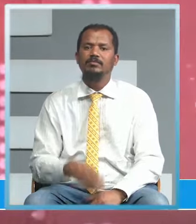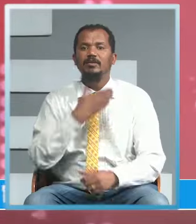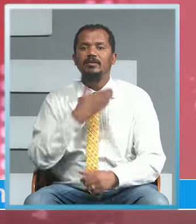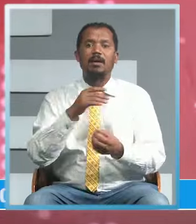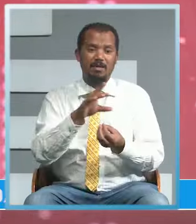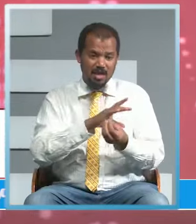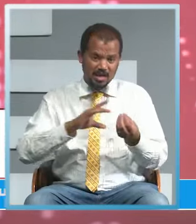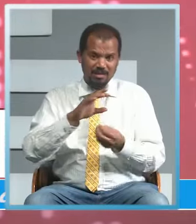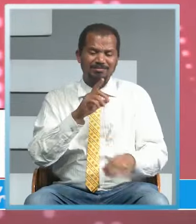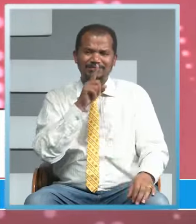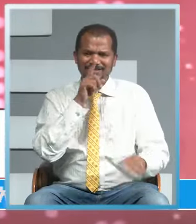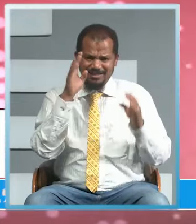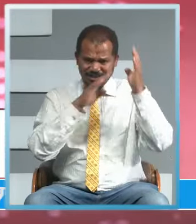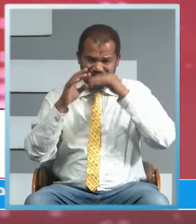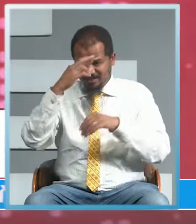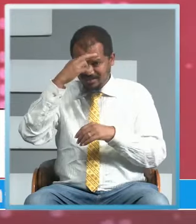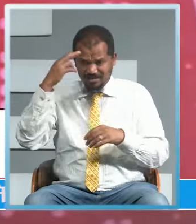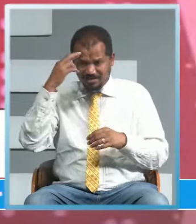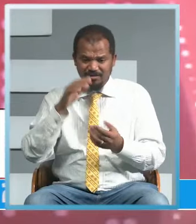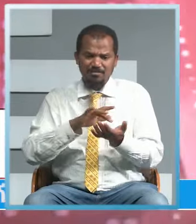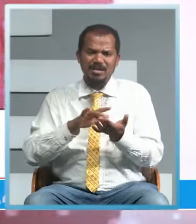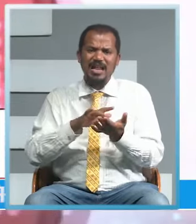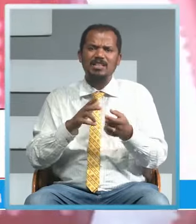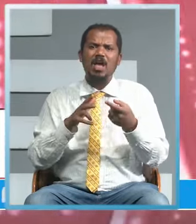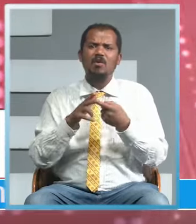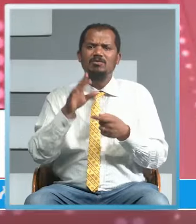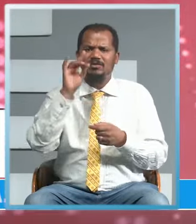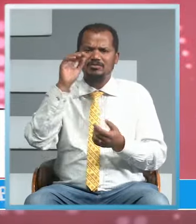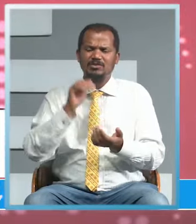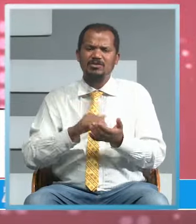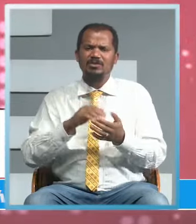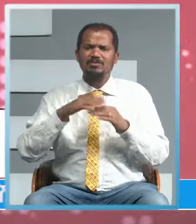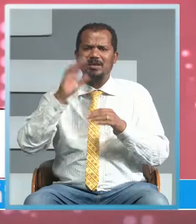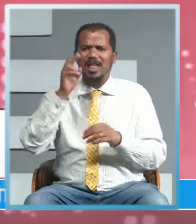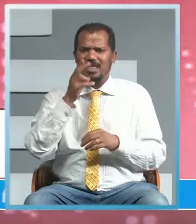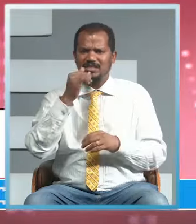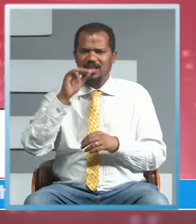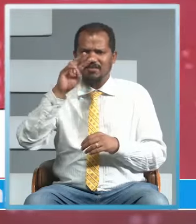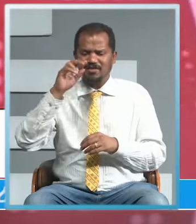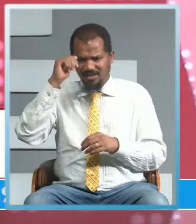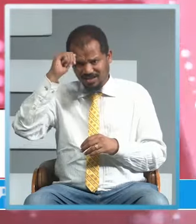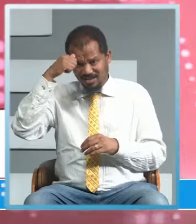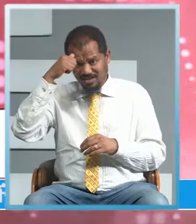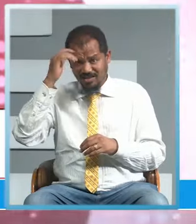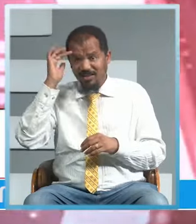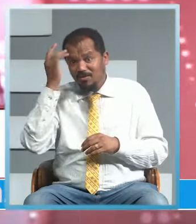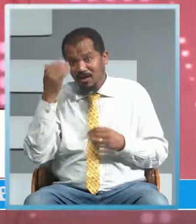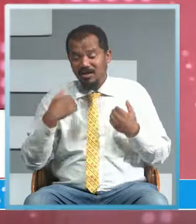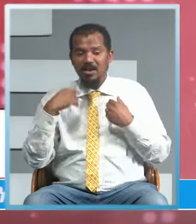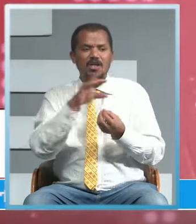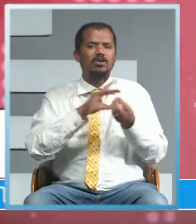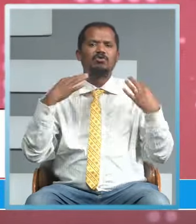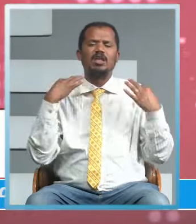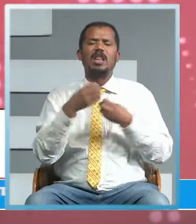በአማራ ክልል በጸጥታ ችግር ምክንያት መድኃኒት ያቋረጡ ከ8000 በላይ የኤችአይቪ ኤድስ ህሙማን እንዳሉ የክልሉ ጤና